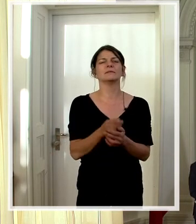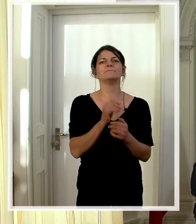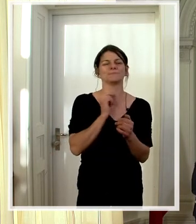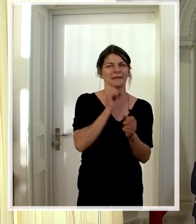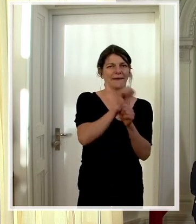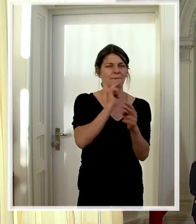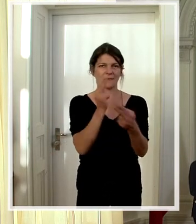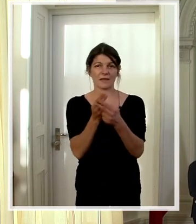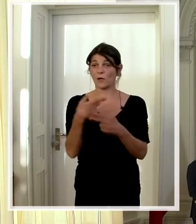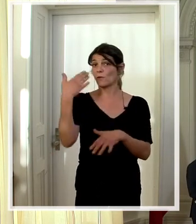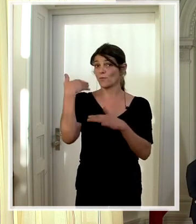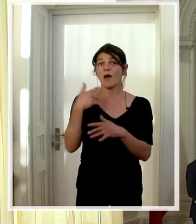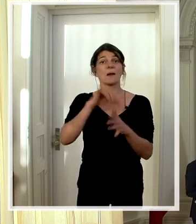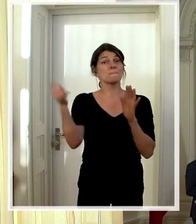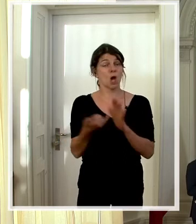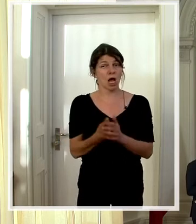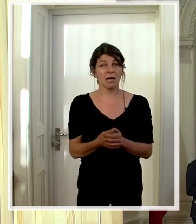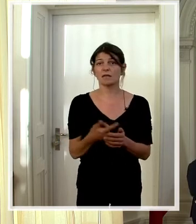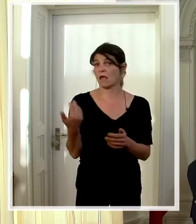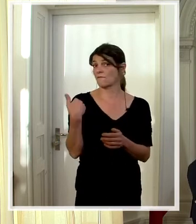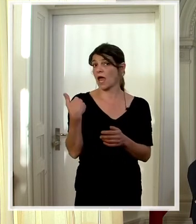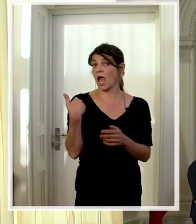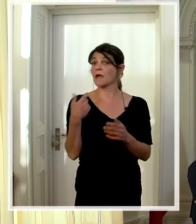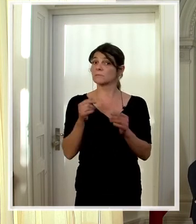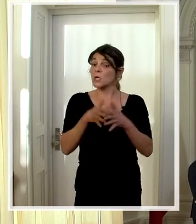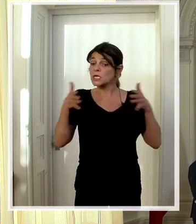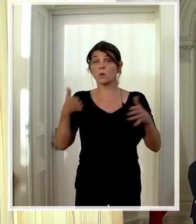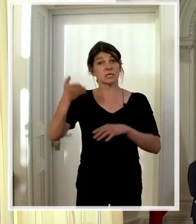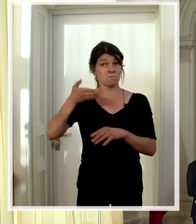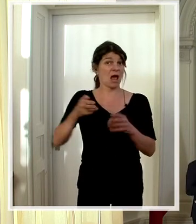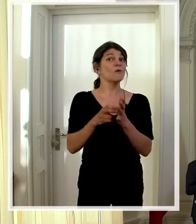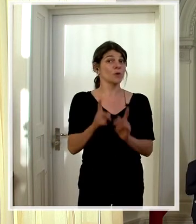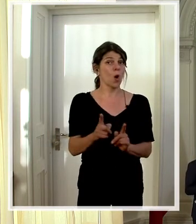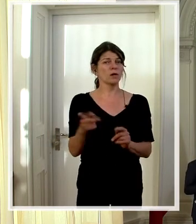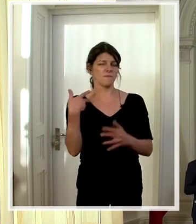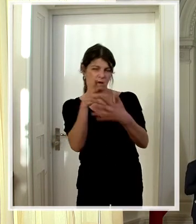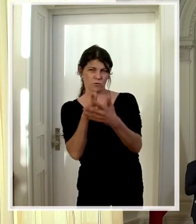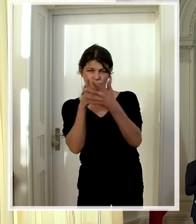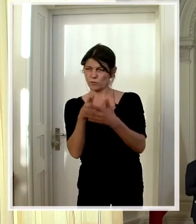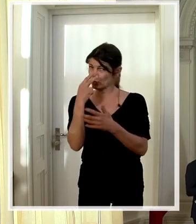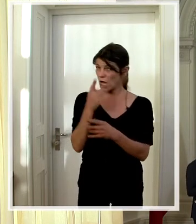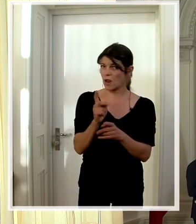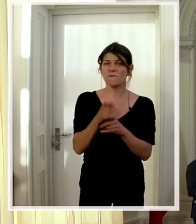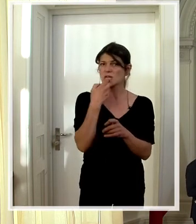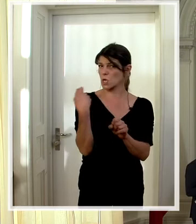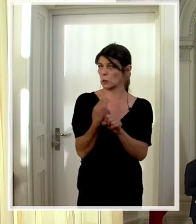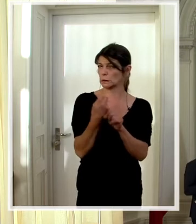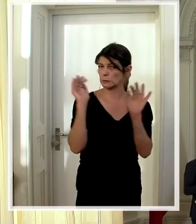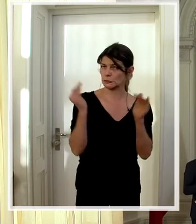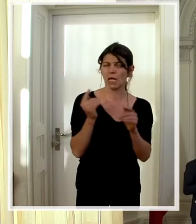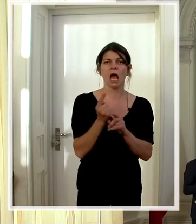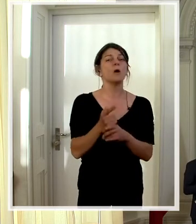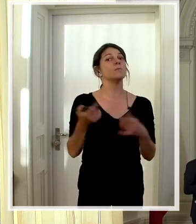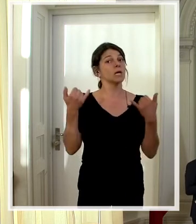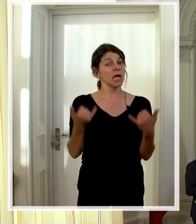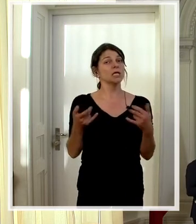dass ja im früheren Projekt sind sicher noch ein bisschen größere Bahnhöfe gesehen. Man hat das noch einmal überprüft. Wir haben ja auch Kosten noch einmal überprüfen. Wir sind